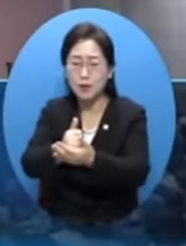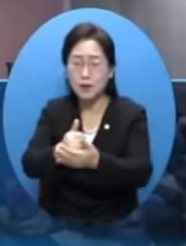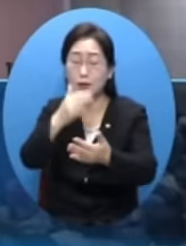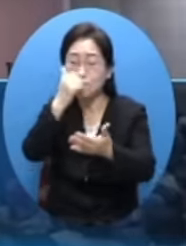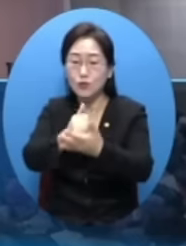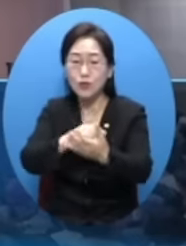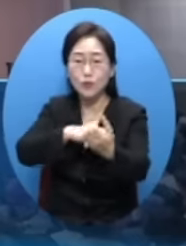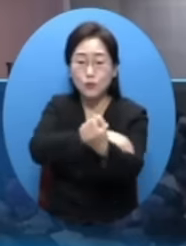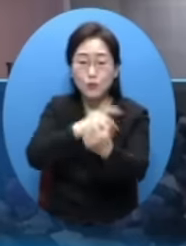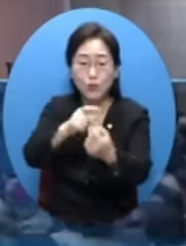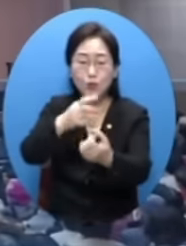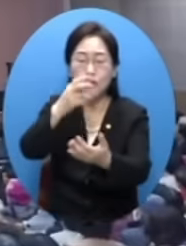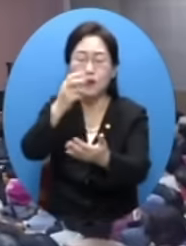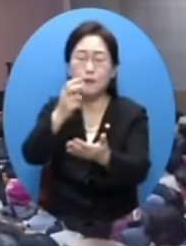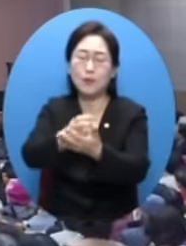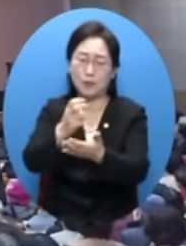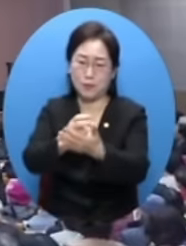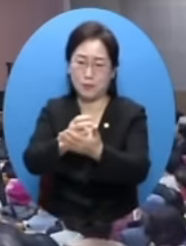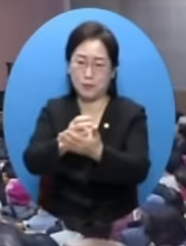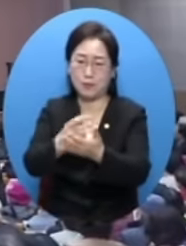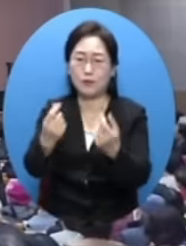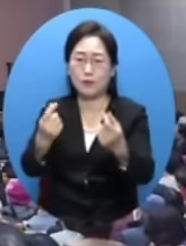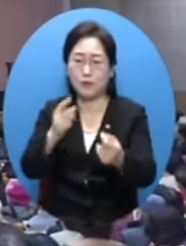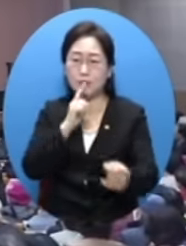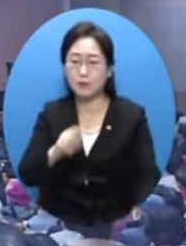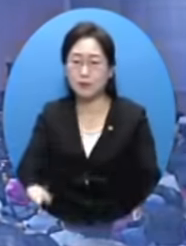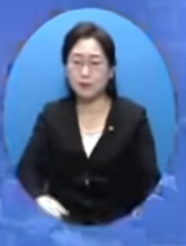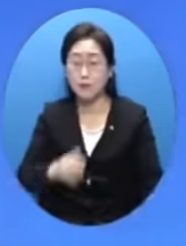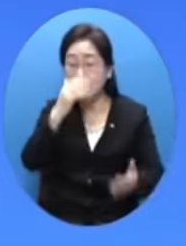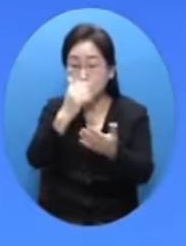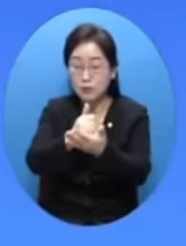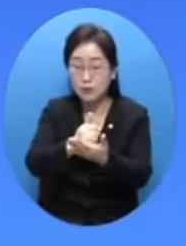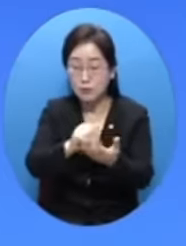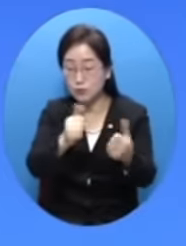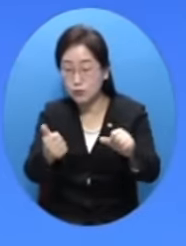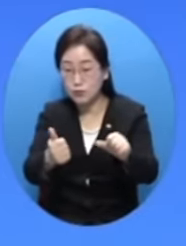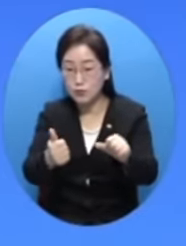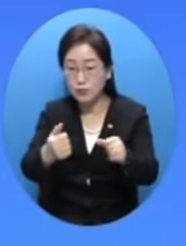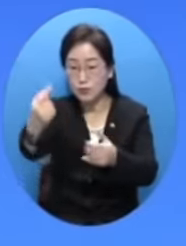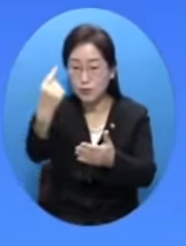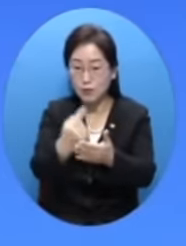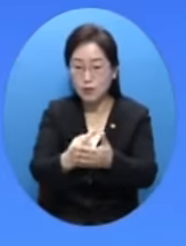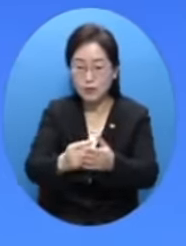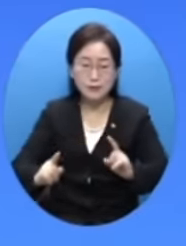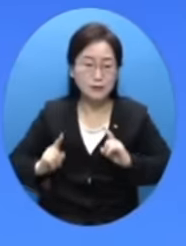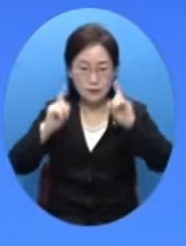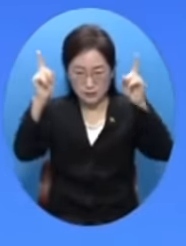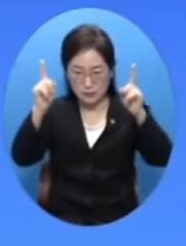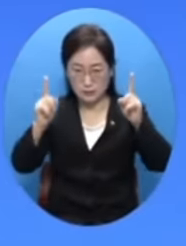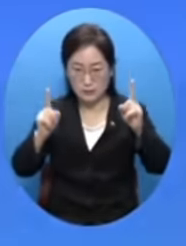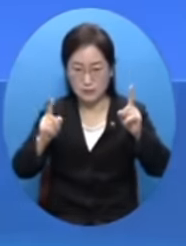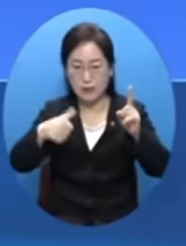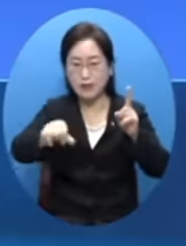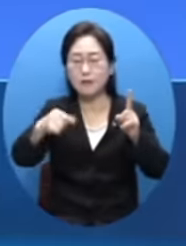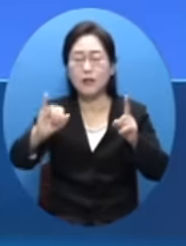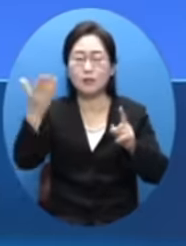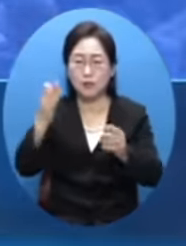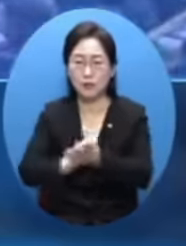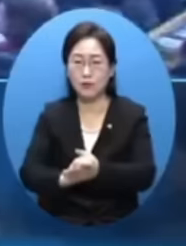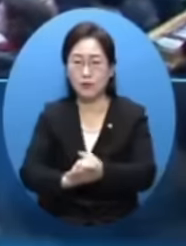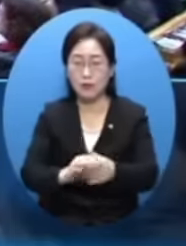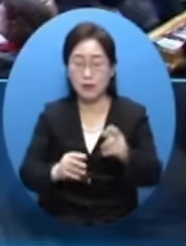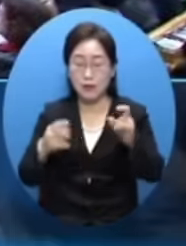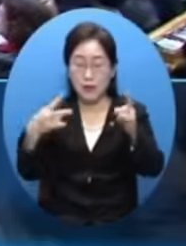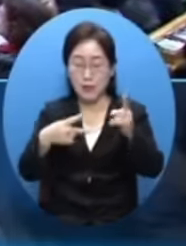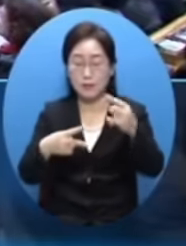했습니다. 그래서 결국 사망이 우리에게 임하고 우리는 진노의 자녀로 살게 된 것입니다. 에베소 2장 3절입니다 전에는 우리도